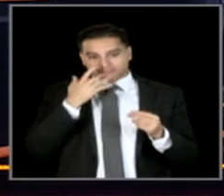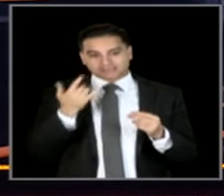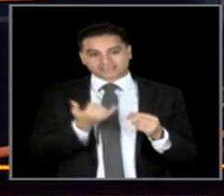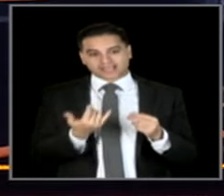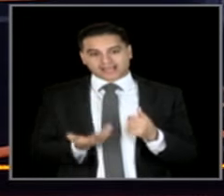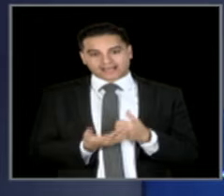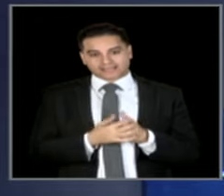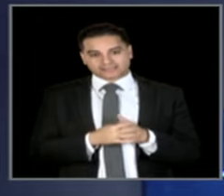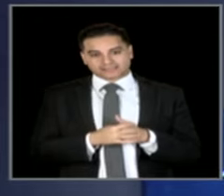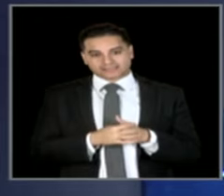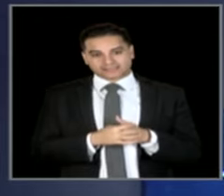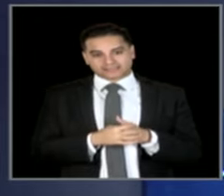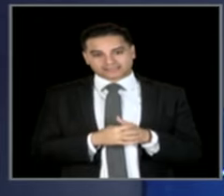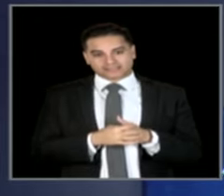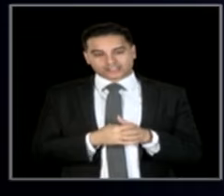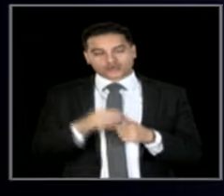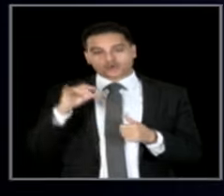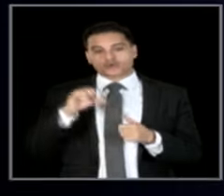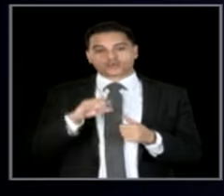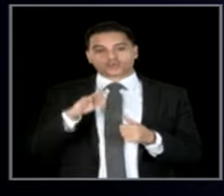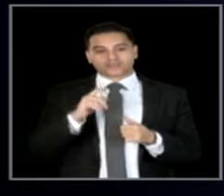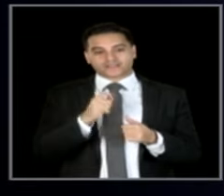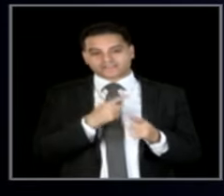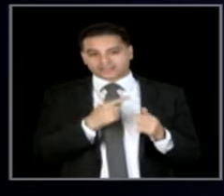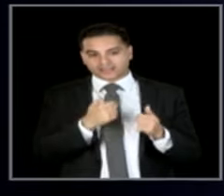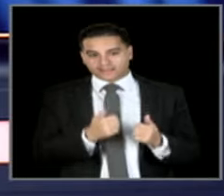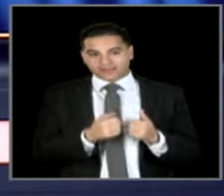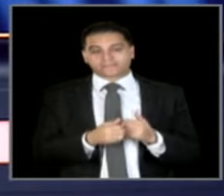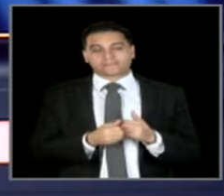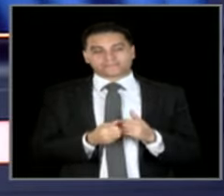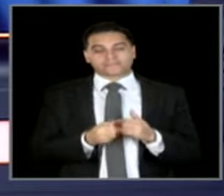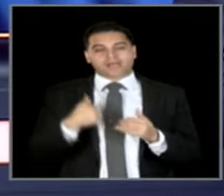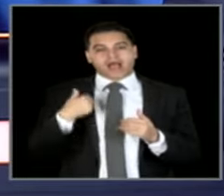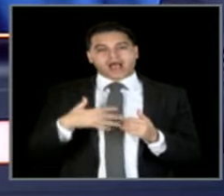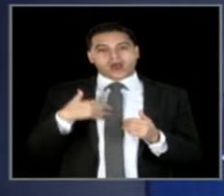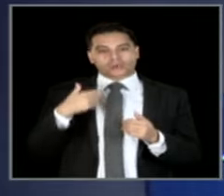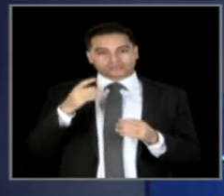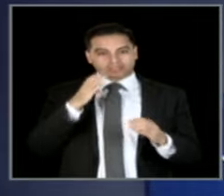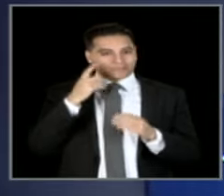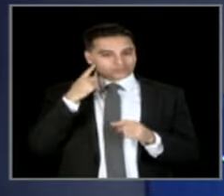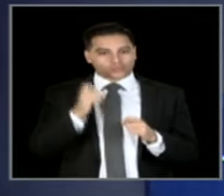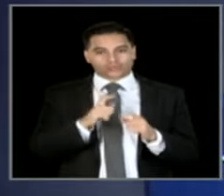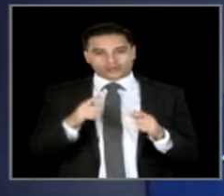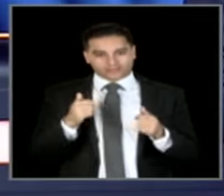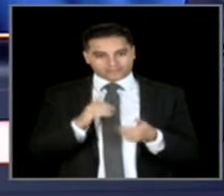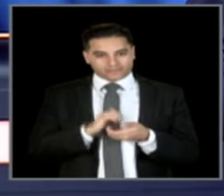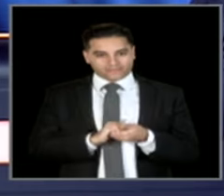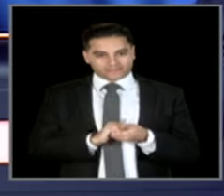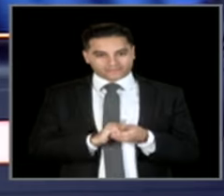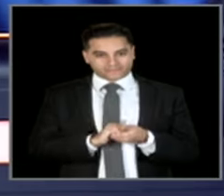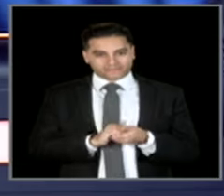جدا نطمن على يوسف تمام عايز الاجابات بصوت واضح ا اتفقنا